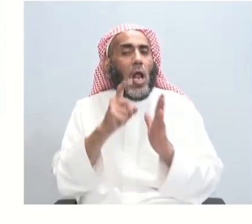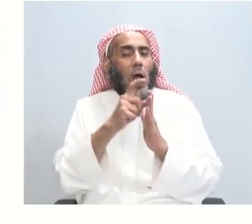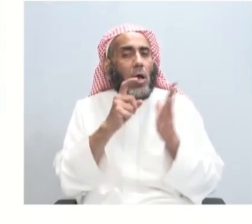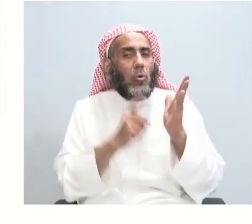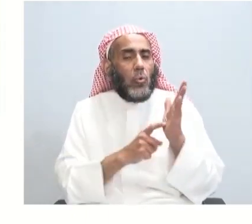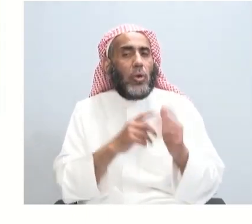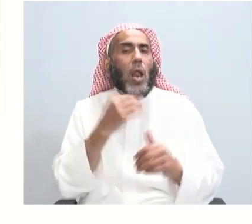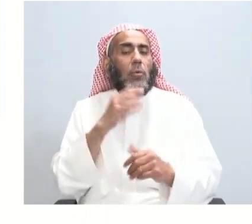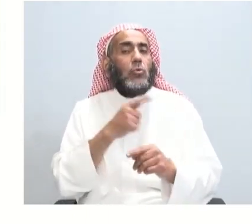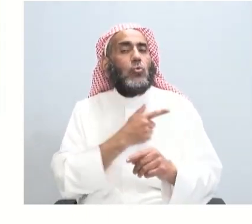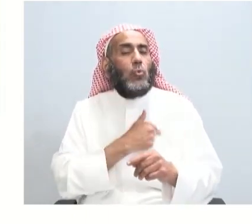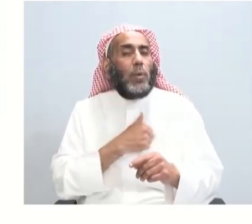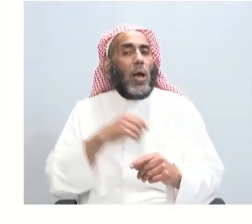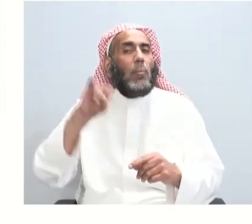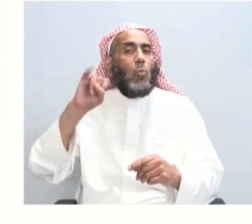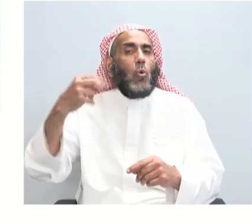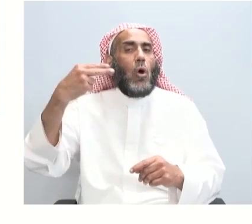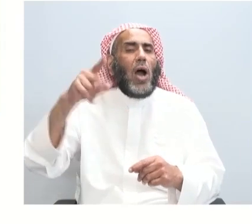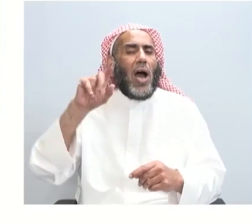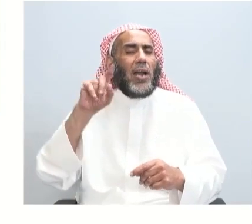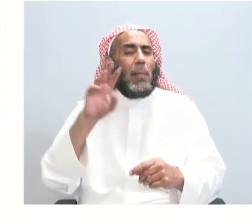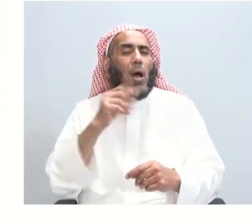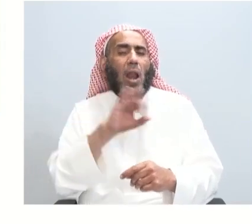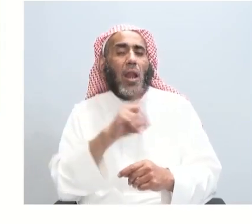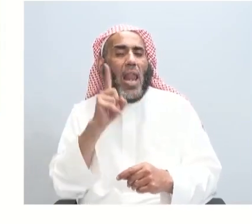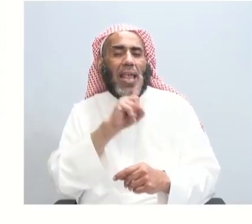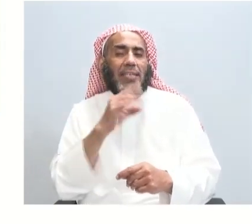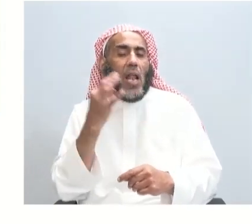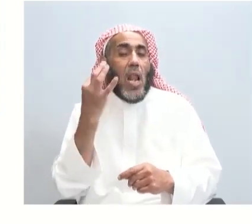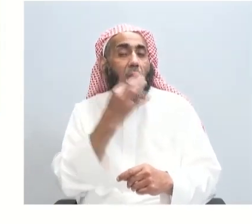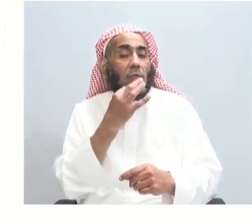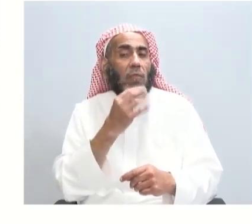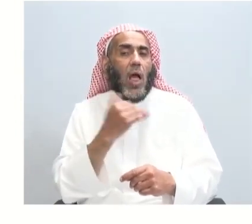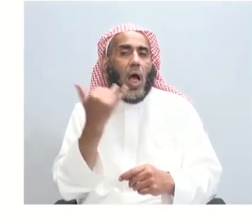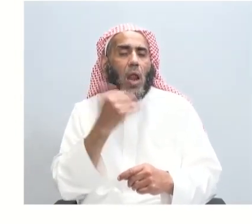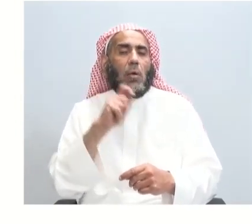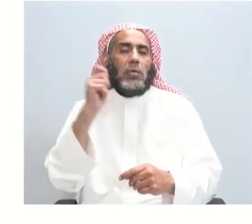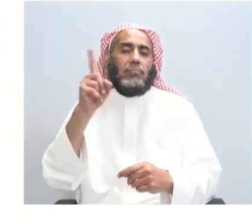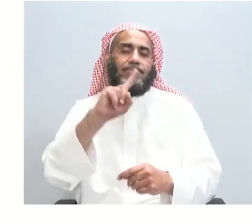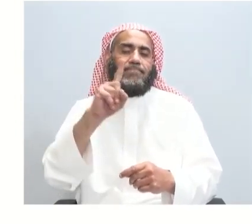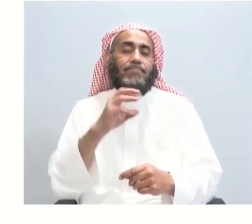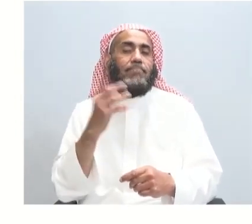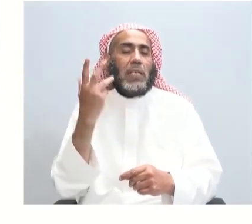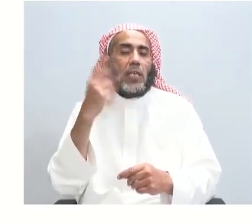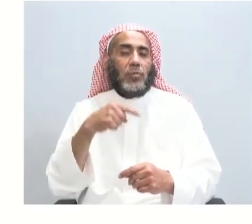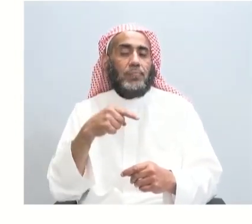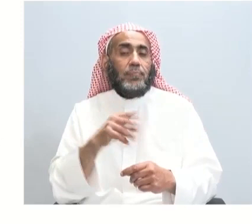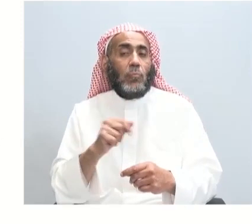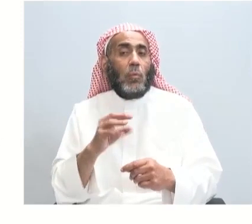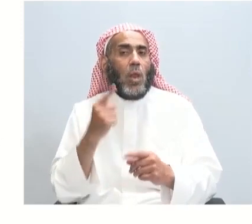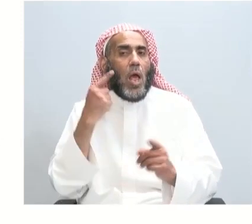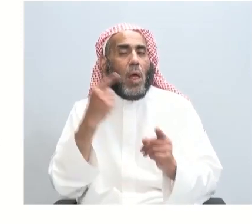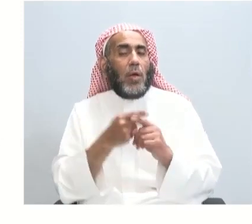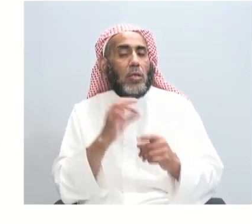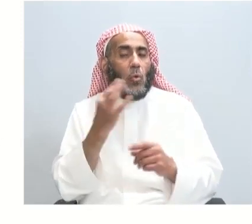لذلك سمي معربا، سمي معربا، إذن المعرب ليس لفظ عربي أصيل. التاسع عشر، هنا من علامات